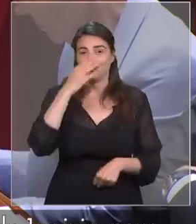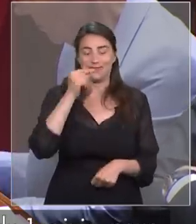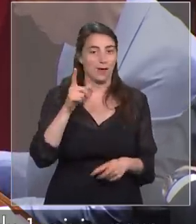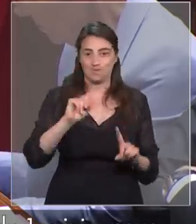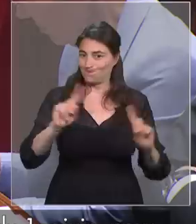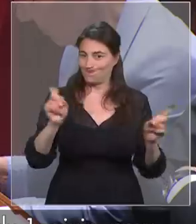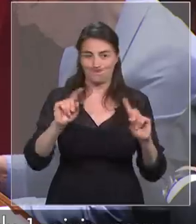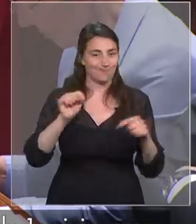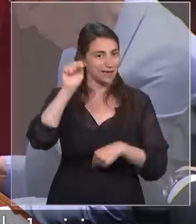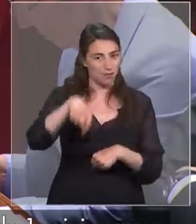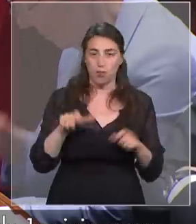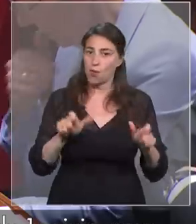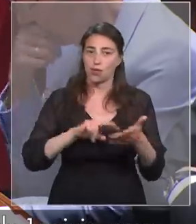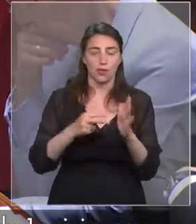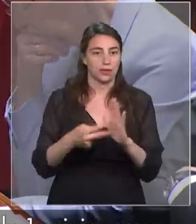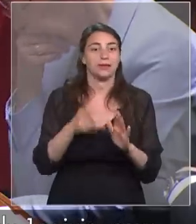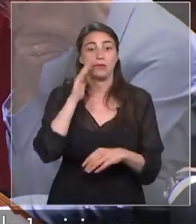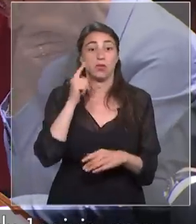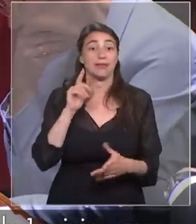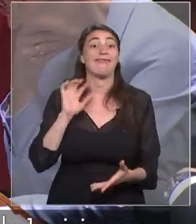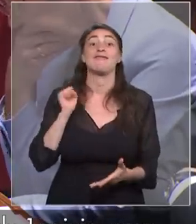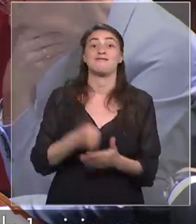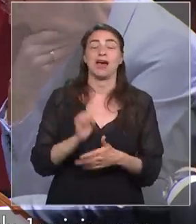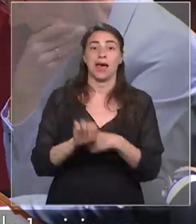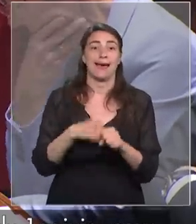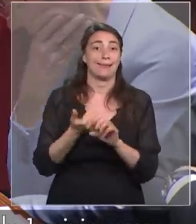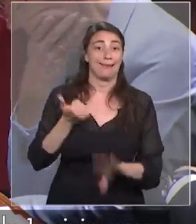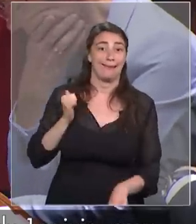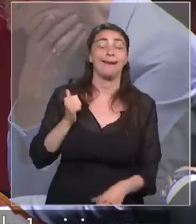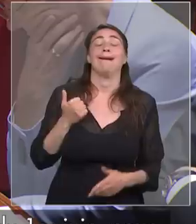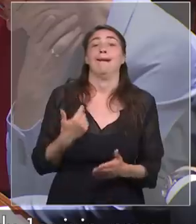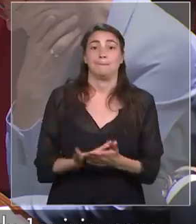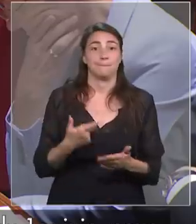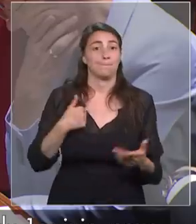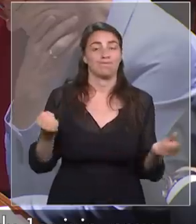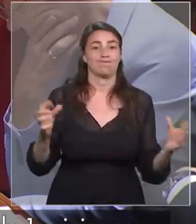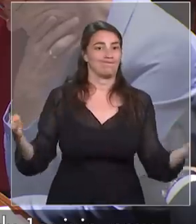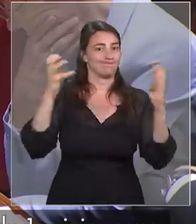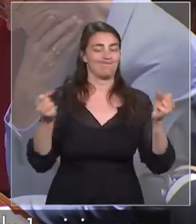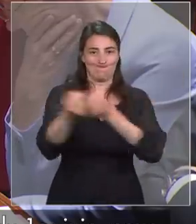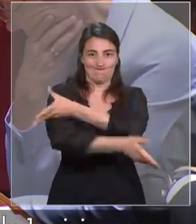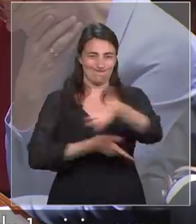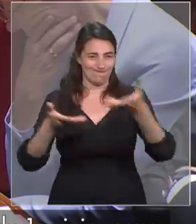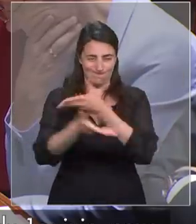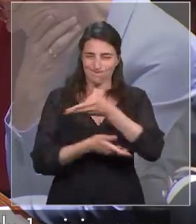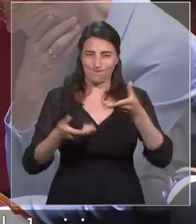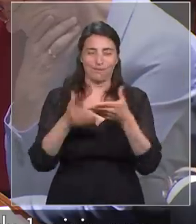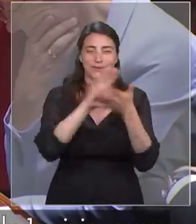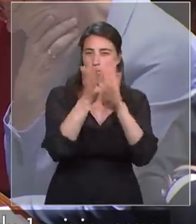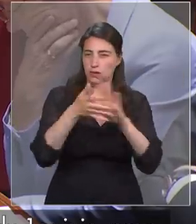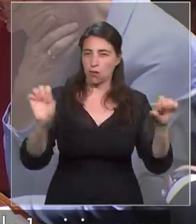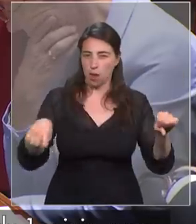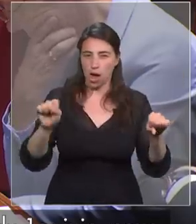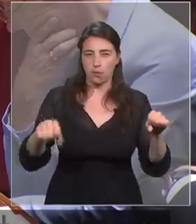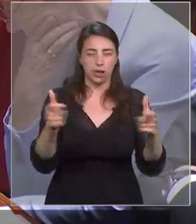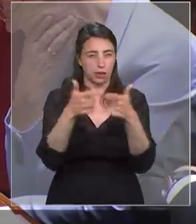qu'il fallait faire. Après la décision de fin d'année dernière, j'ai engagé une concertation longue, approfondie, détaillée avec les associations de motards pour